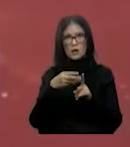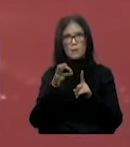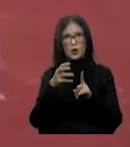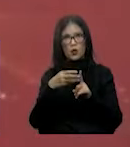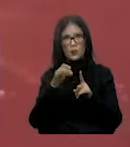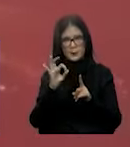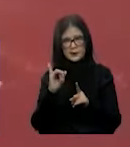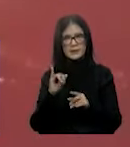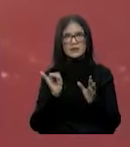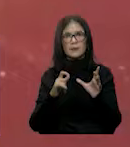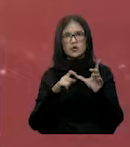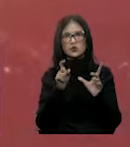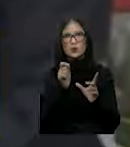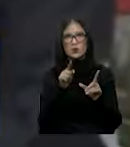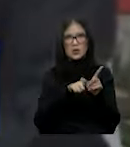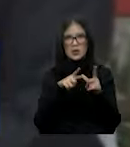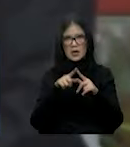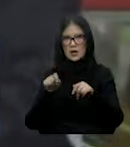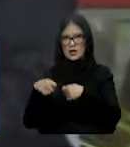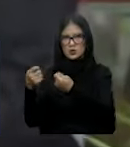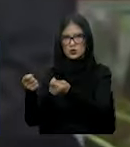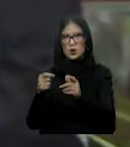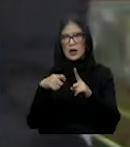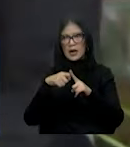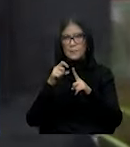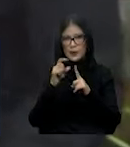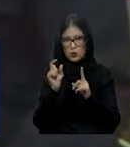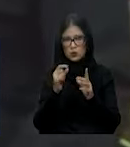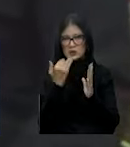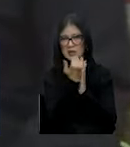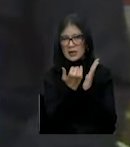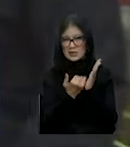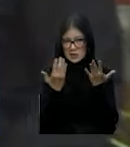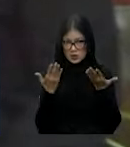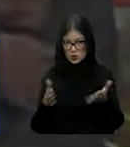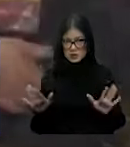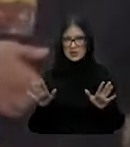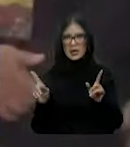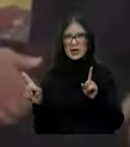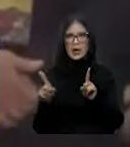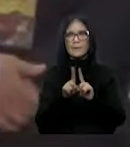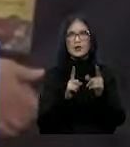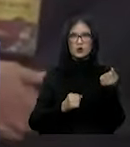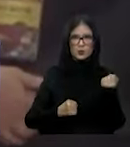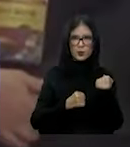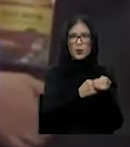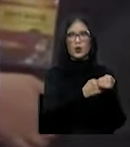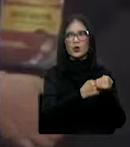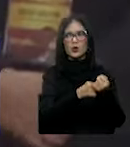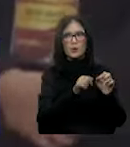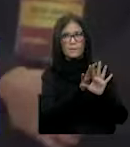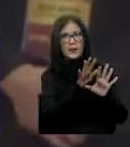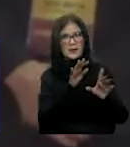ke KPU Sumatera Utara. Usai dinyatakan memenuhi persyaratan oleh KPU setempat, pasangan yang didukung partai berlambang Raja Wali mengembangkan sayap